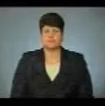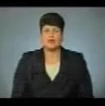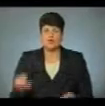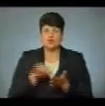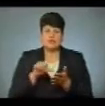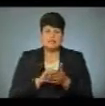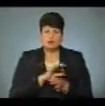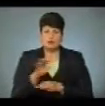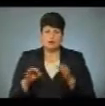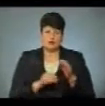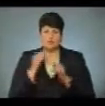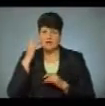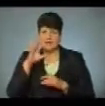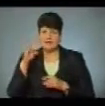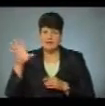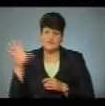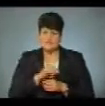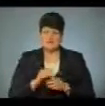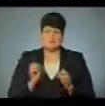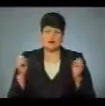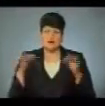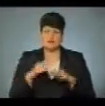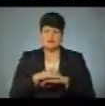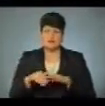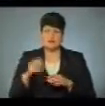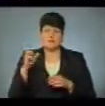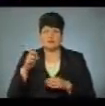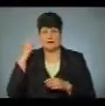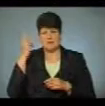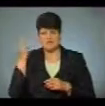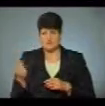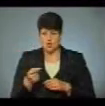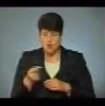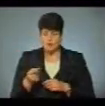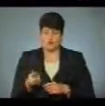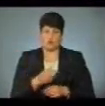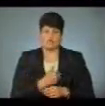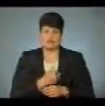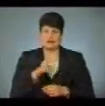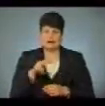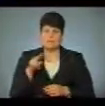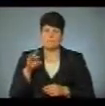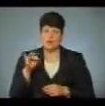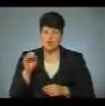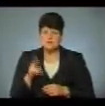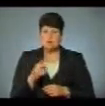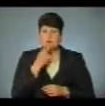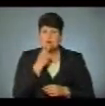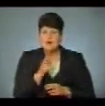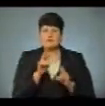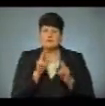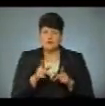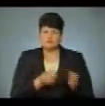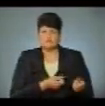Учасники проєкту «Мрія на всіх» збираються на вулиці Богдана Хмельницького у Тернополі. Його ініціаторка Лілія Проць показує, як нестимуть